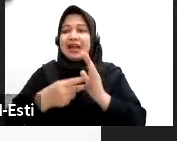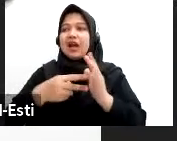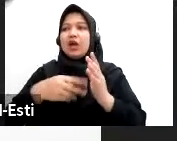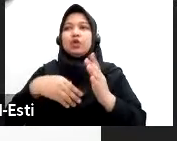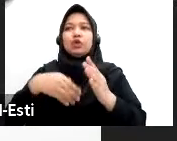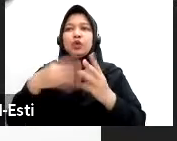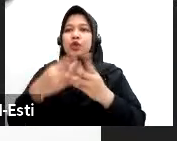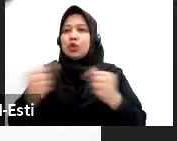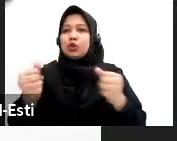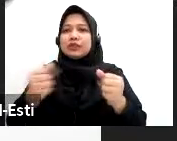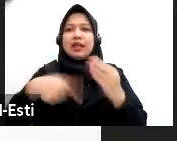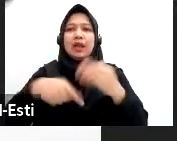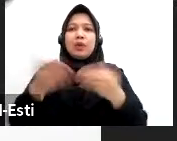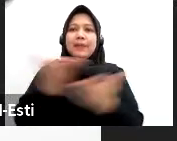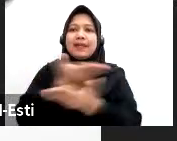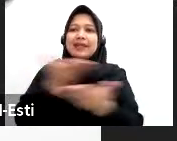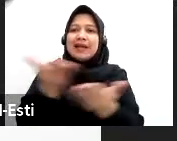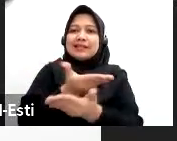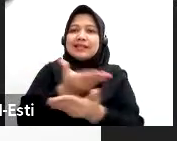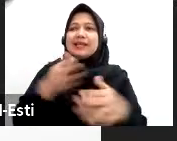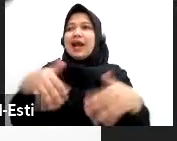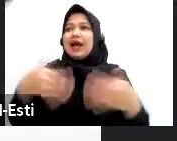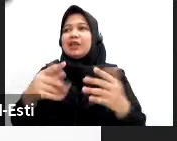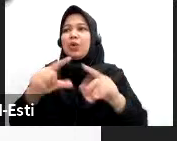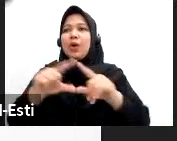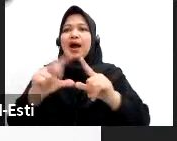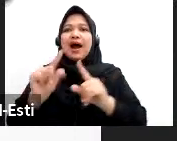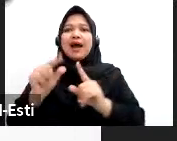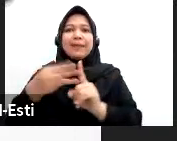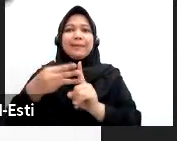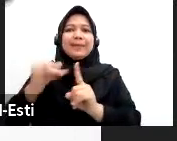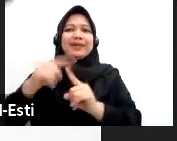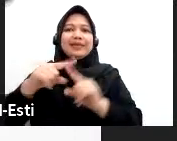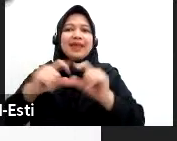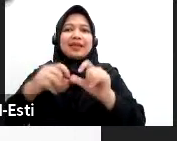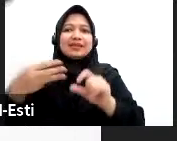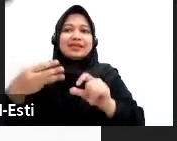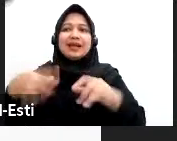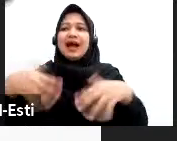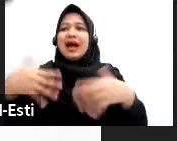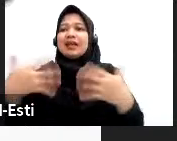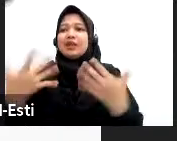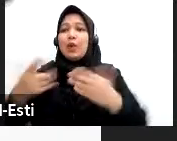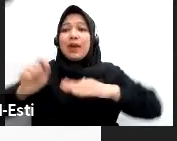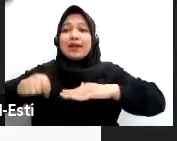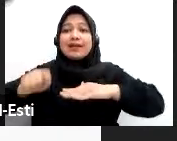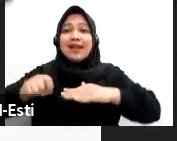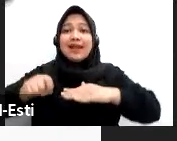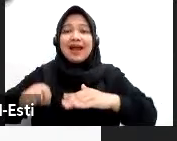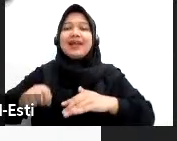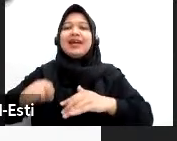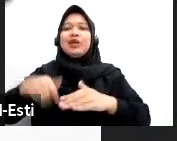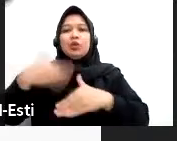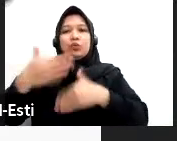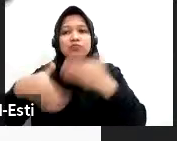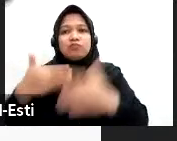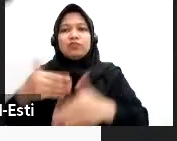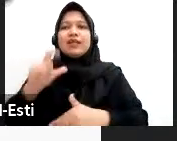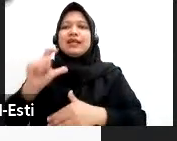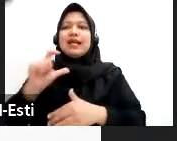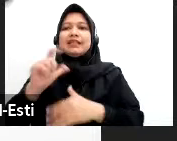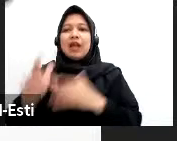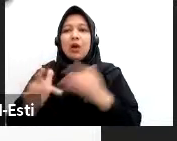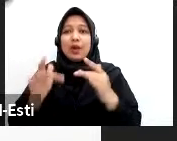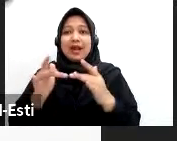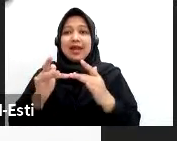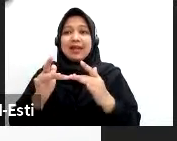mediasi atau melalui pengadilan dilakukan secara dari jadi Audy arti itu